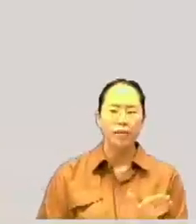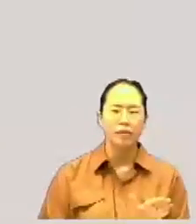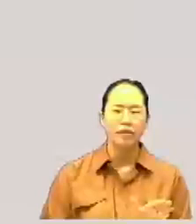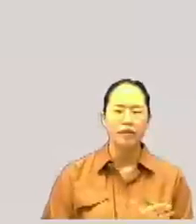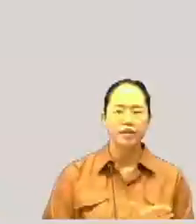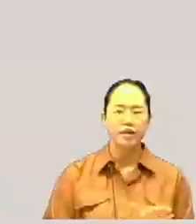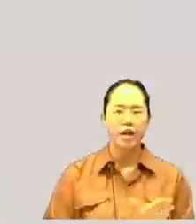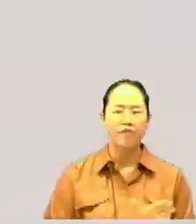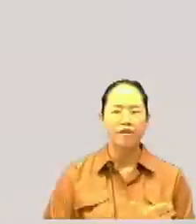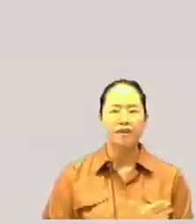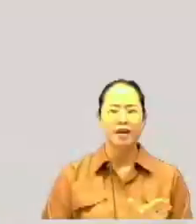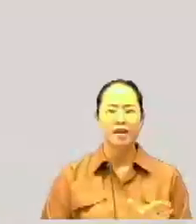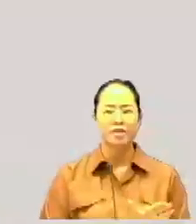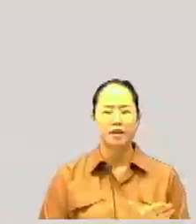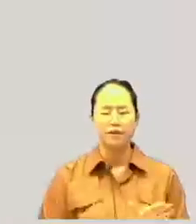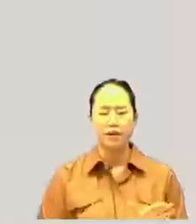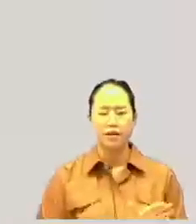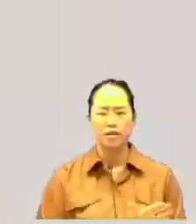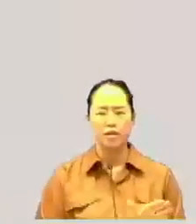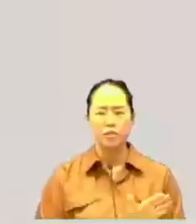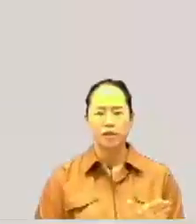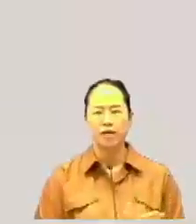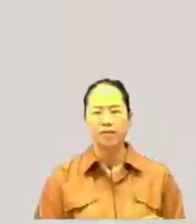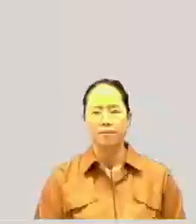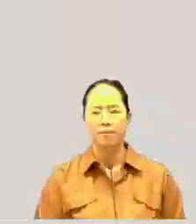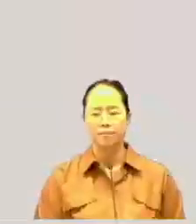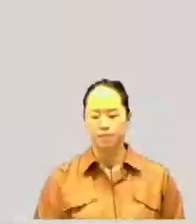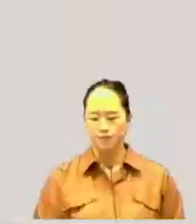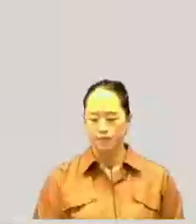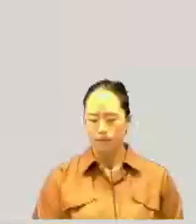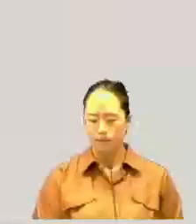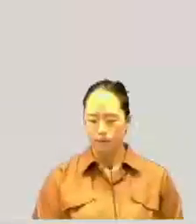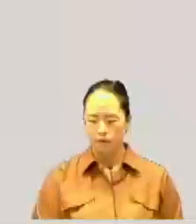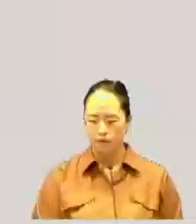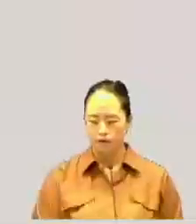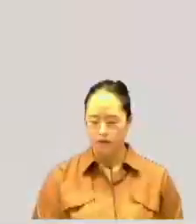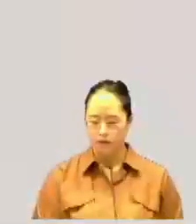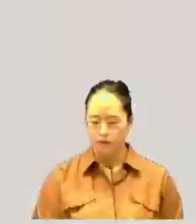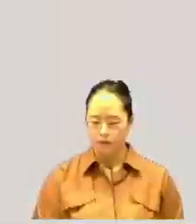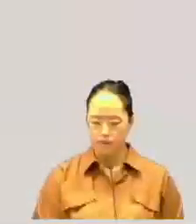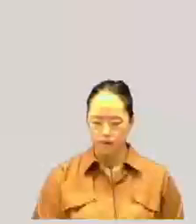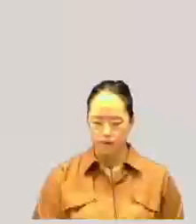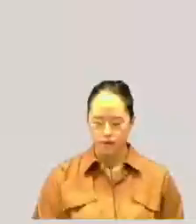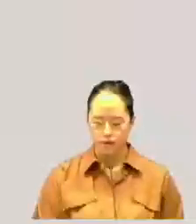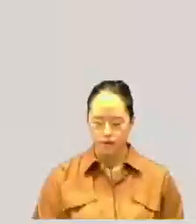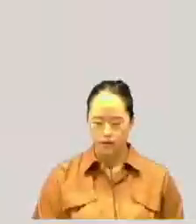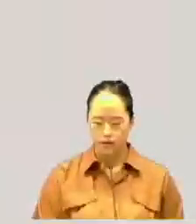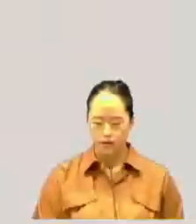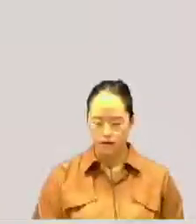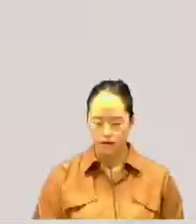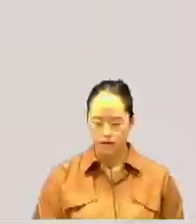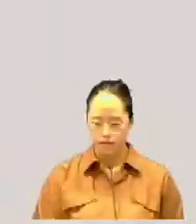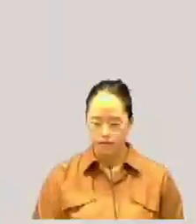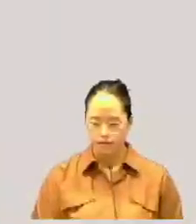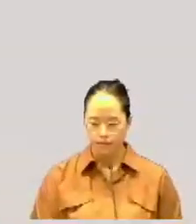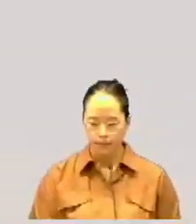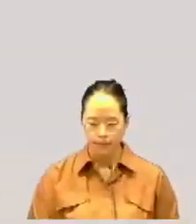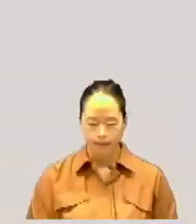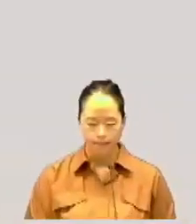当我们能够一切都能够明白的那一天呢，会来到的。